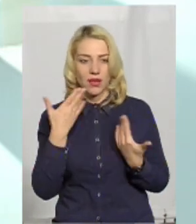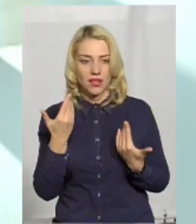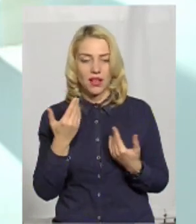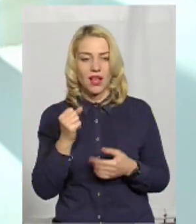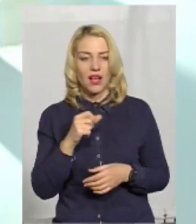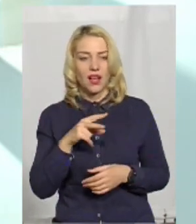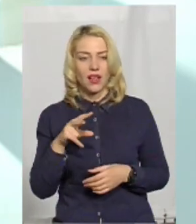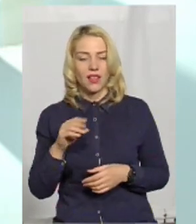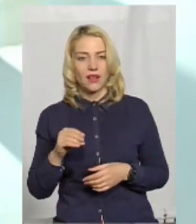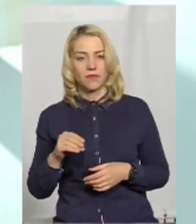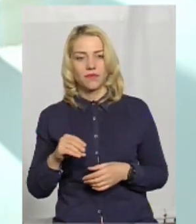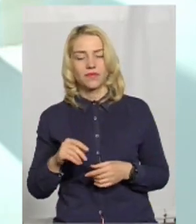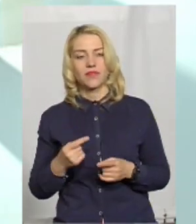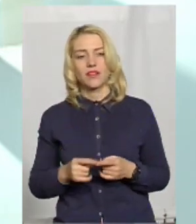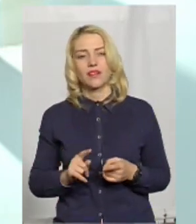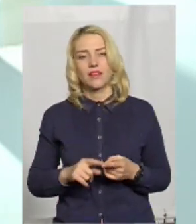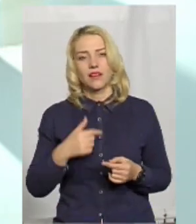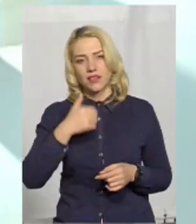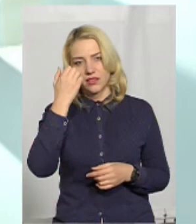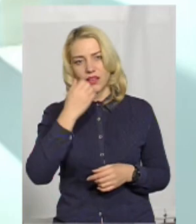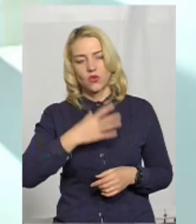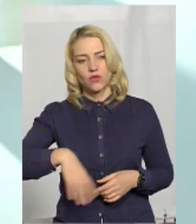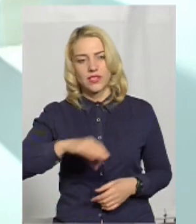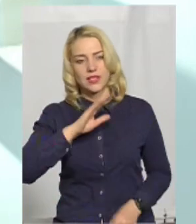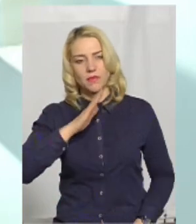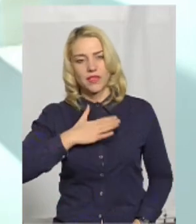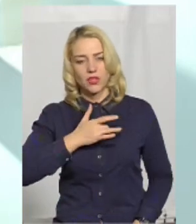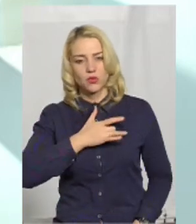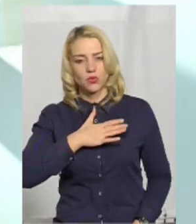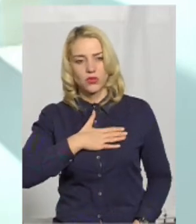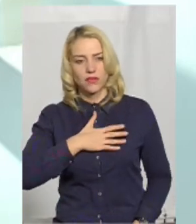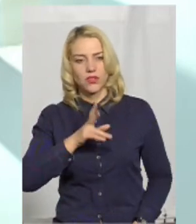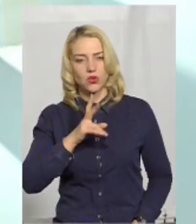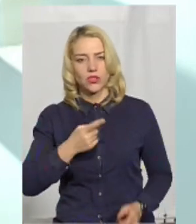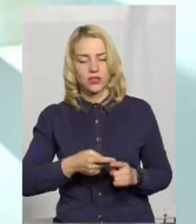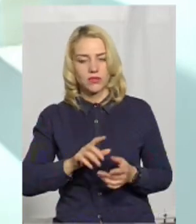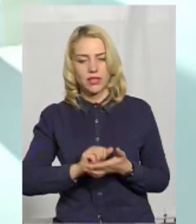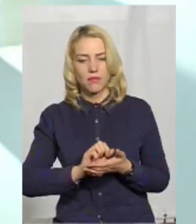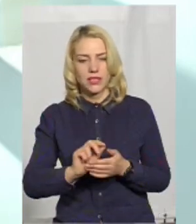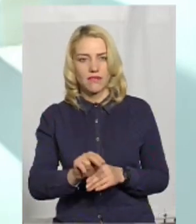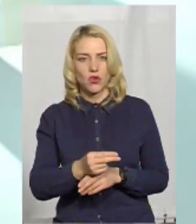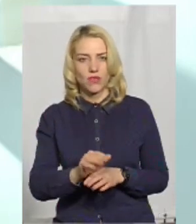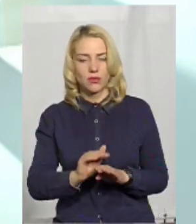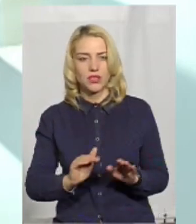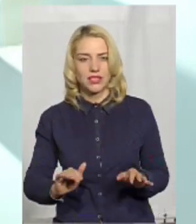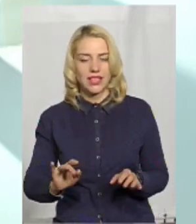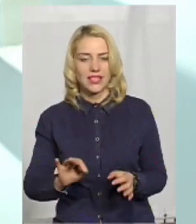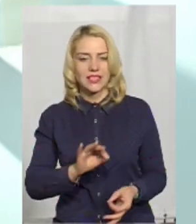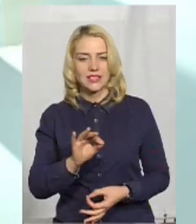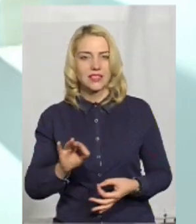Але я все-таки, знову ж таки, дякую всім нашим усиновителям і тим, хто займається вихованням